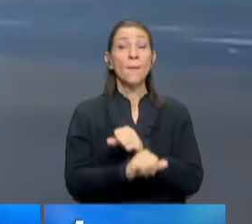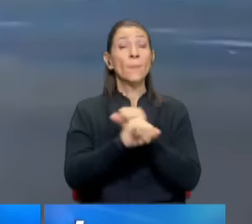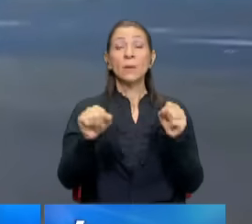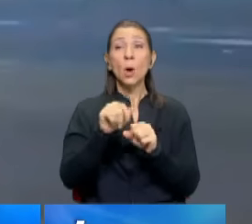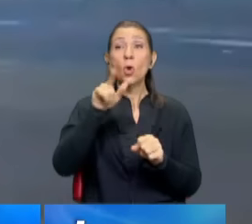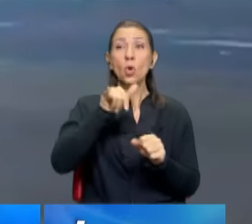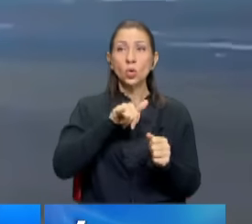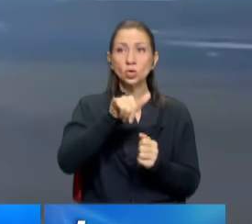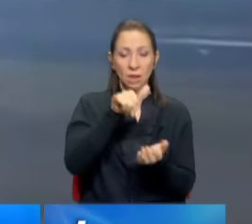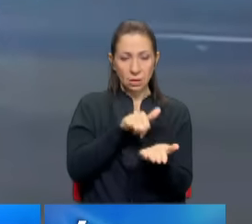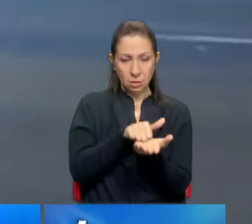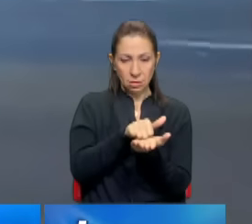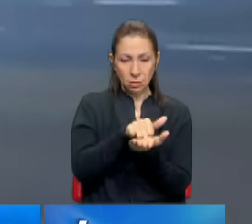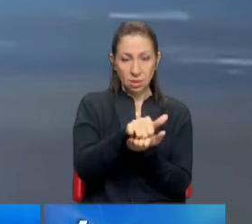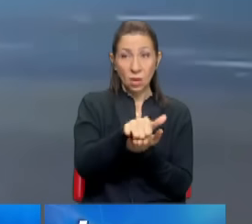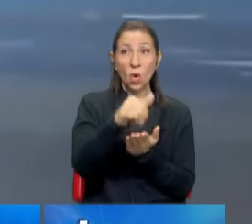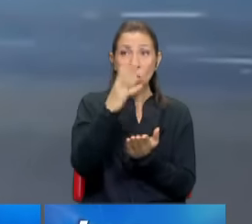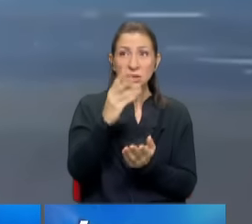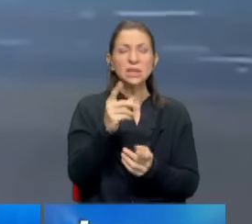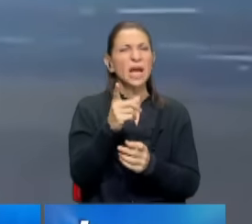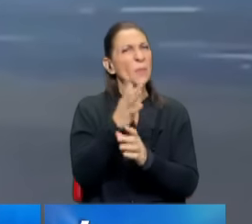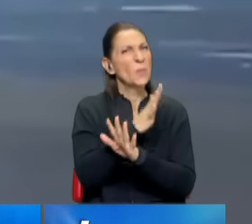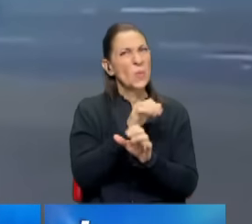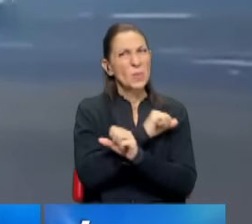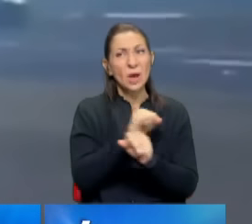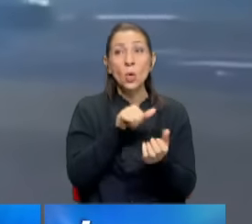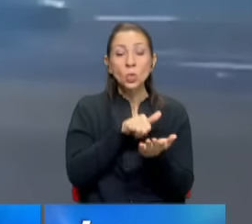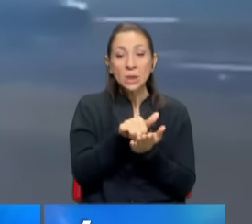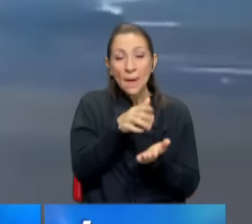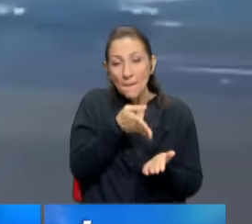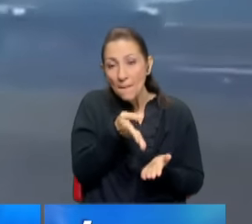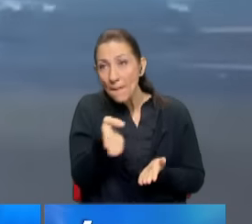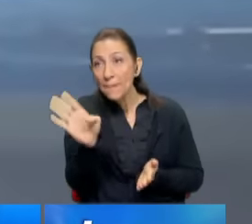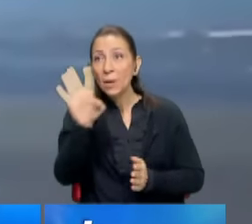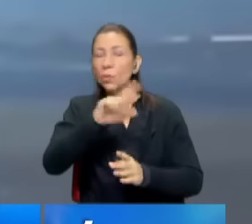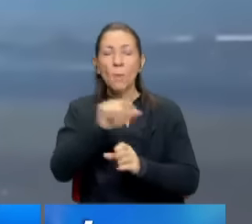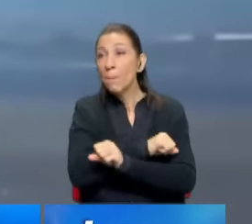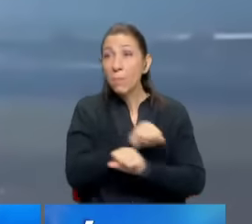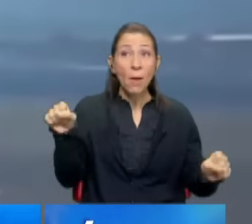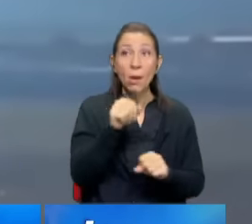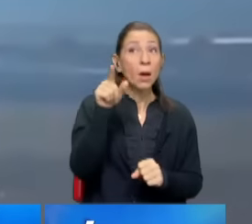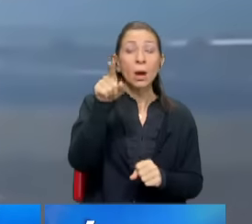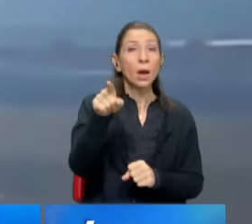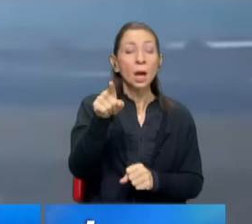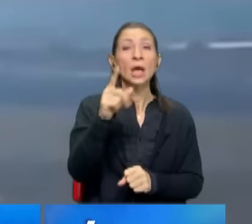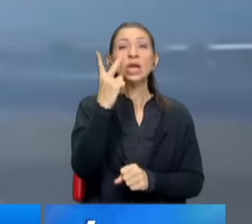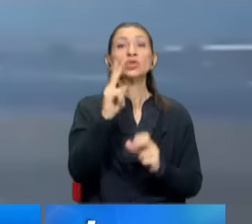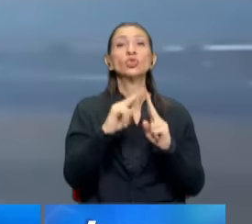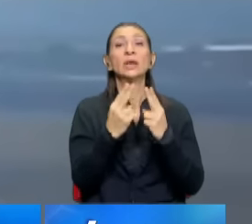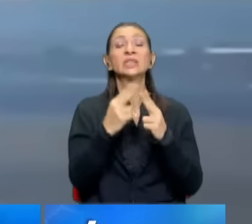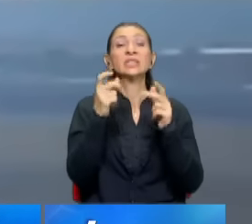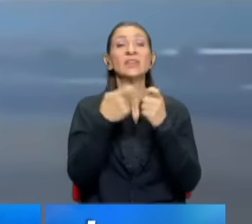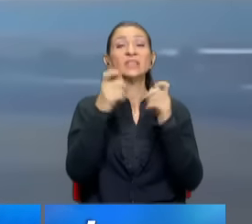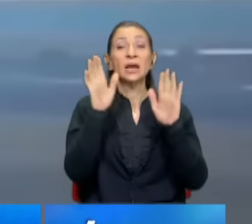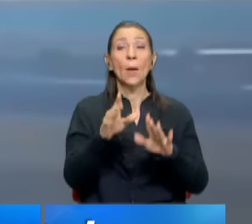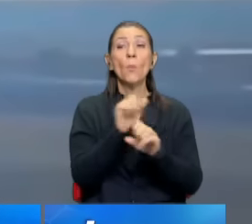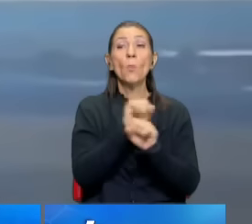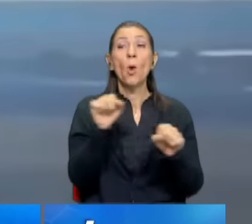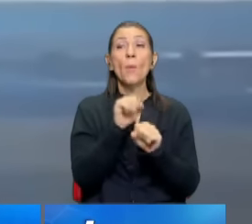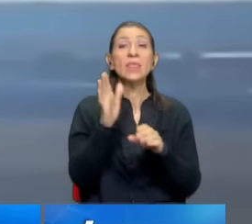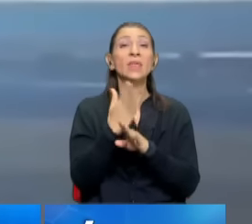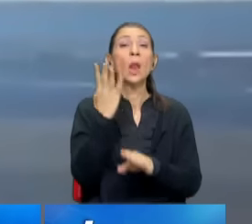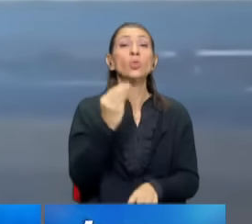Patlama uçak geçtiği sırada gerçekleşseydi facia yaşanacaktı. Uçak geçtikten kısa süre sonra meydana gelen patlamaya 2. Dünya Savaşı'ndan kalan